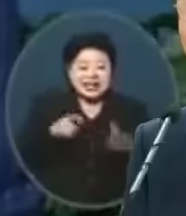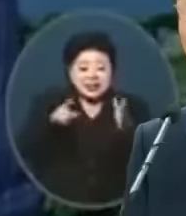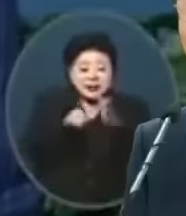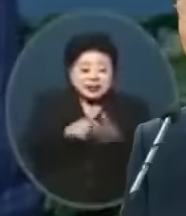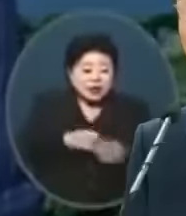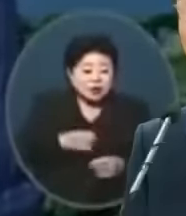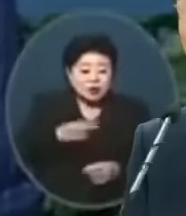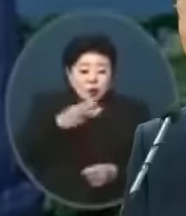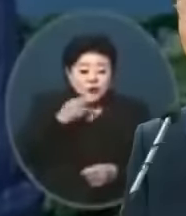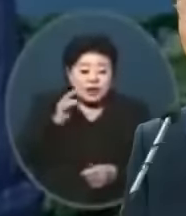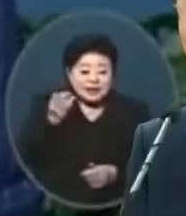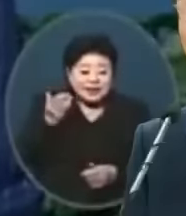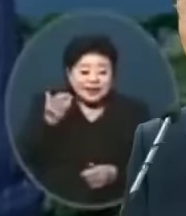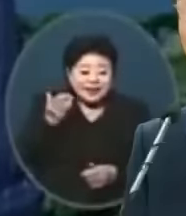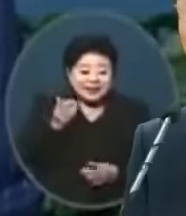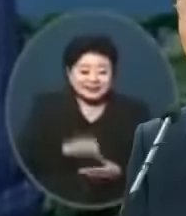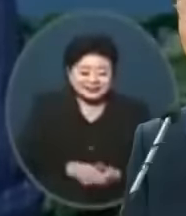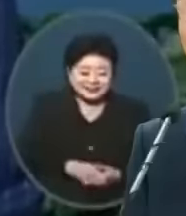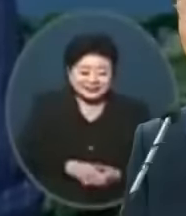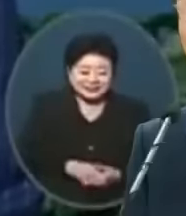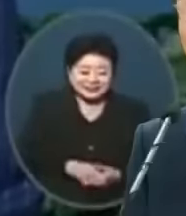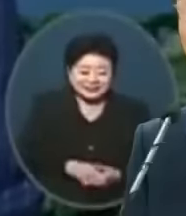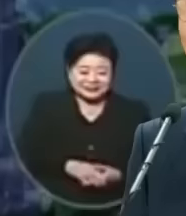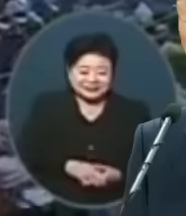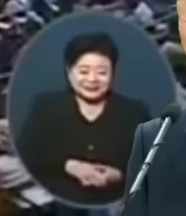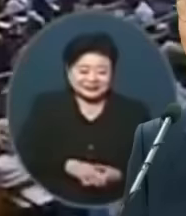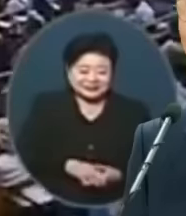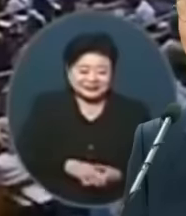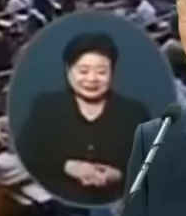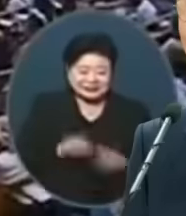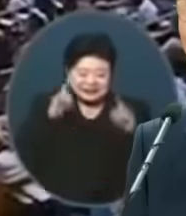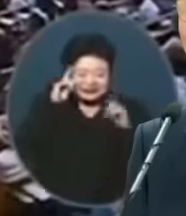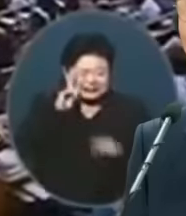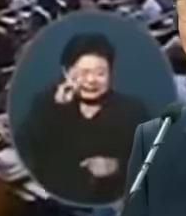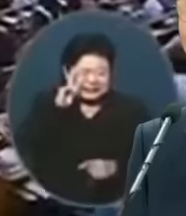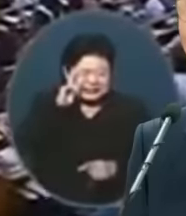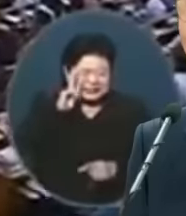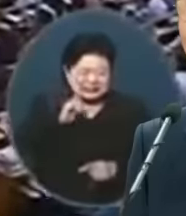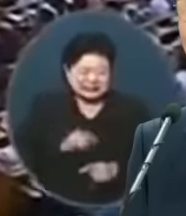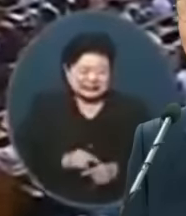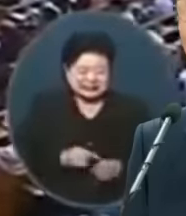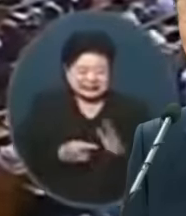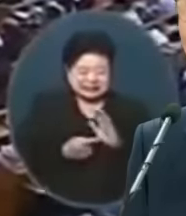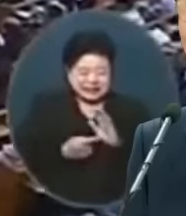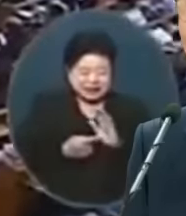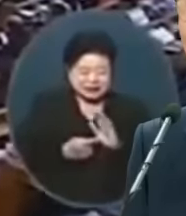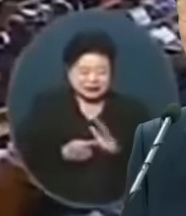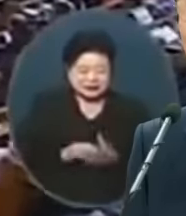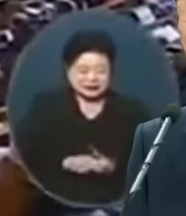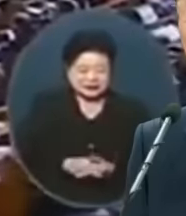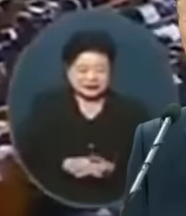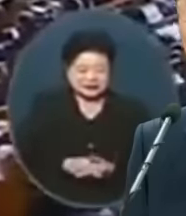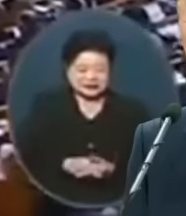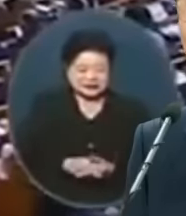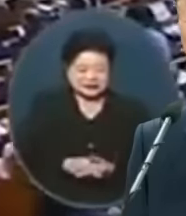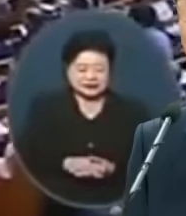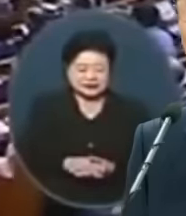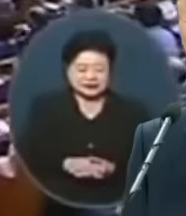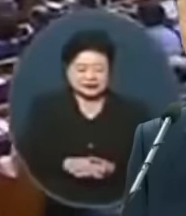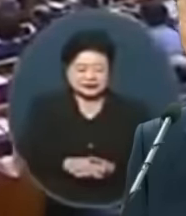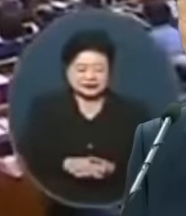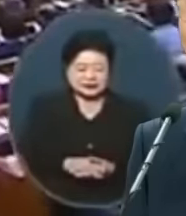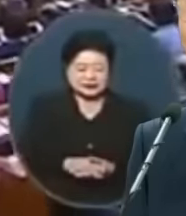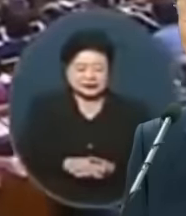것입니다. 또한 성편을 가려 스트레스를 유발할 수 있는 화투를